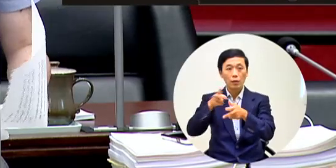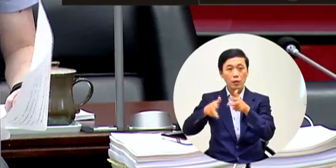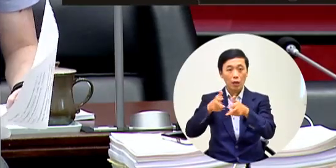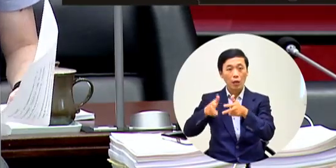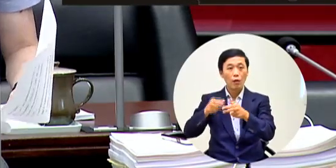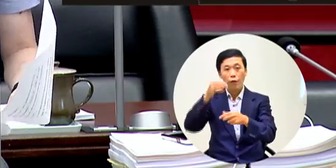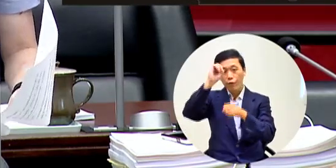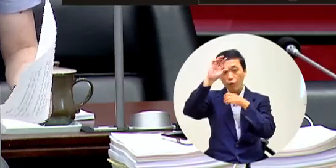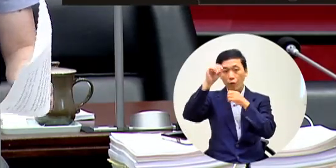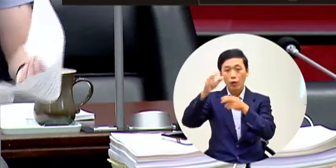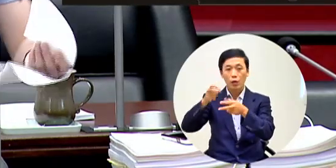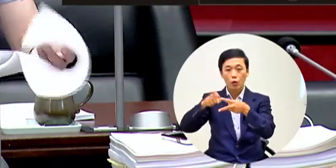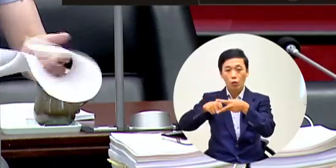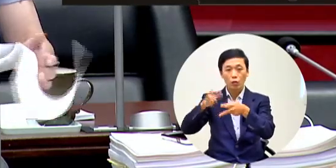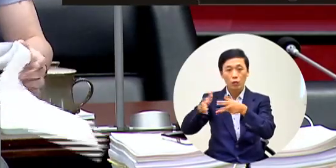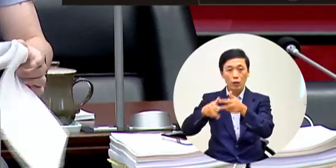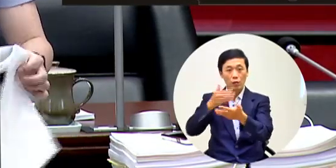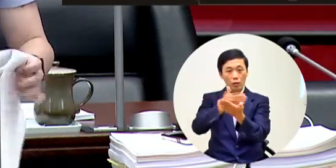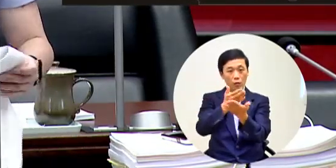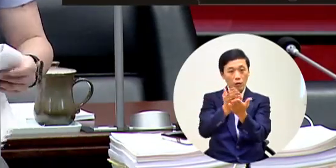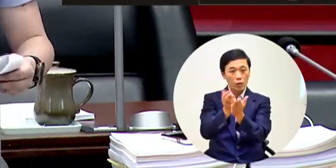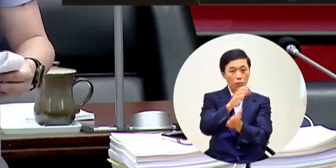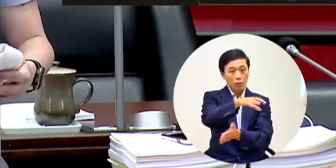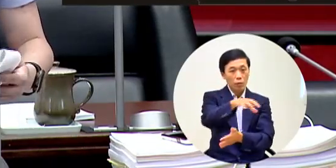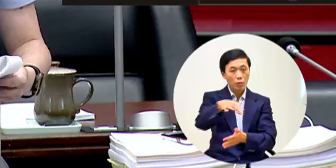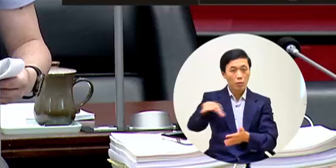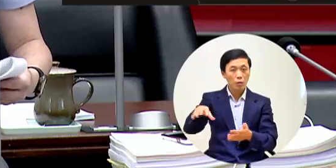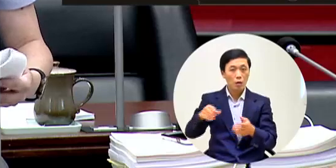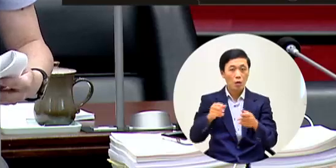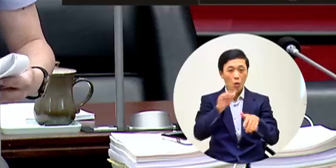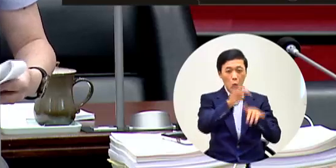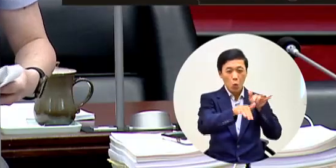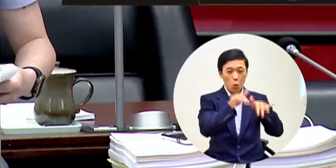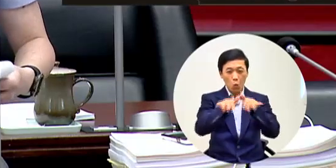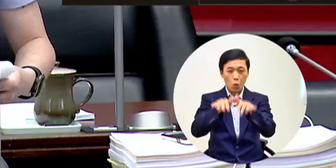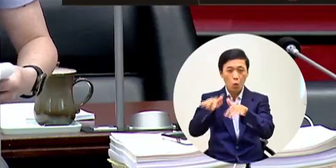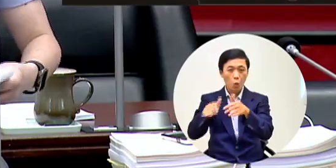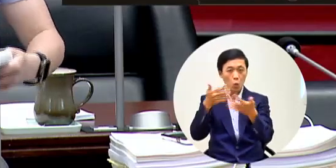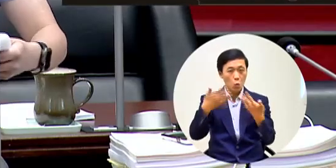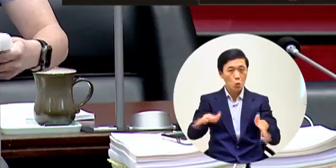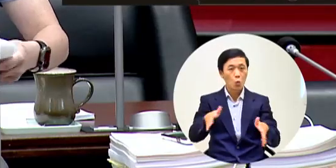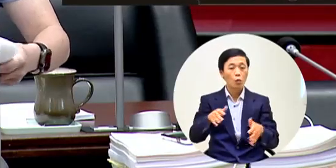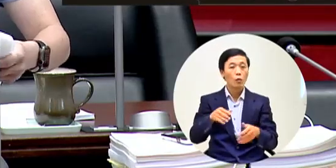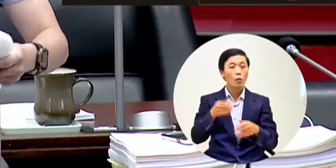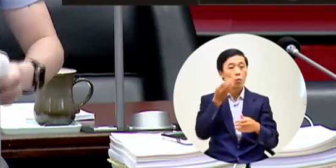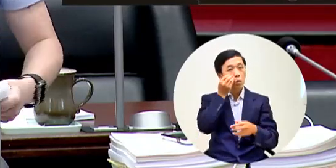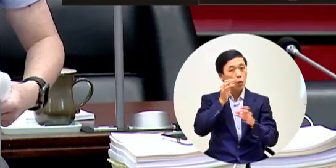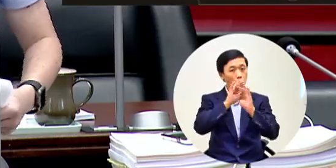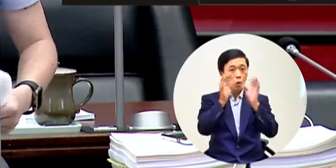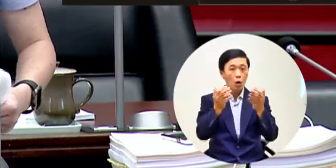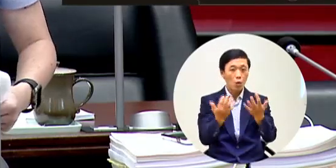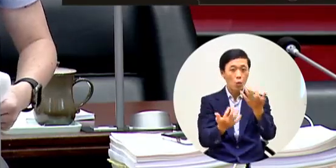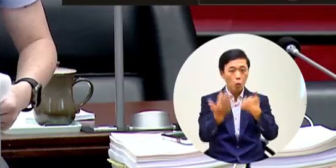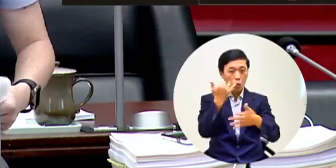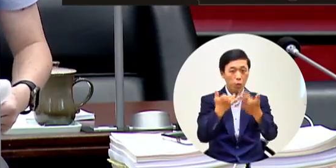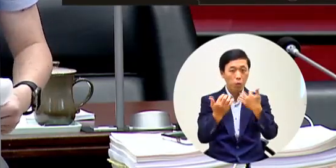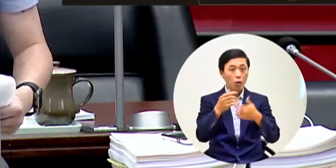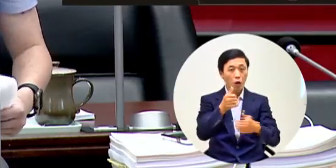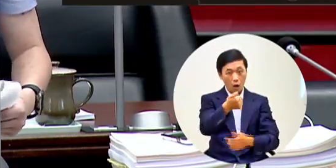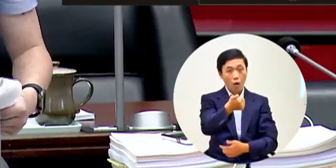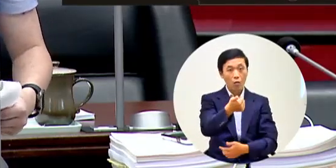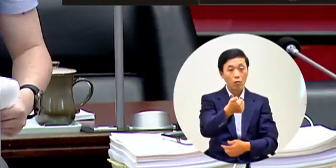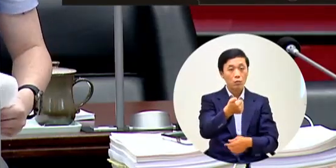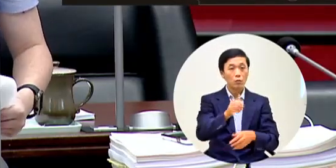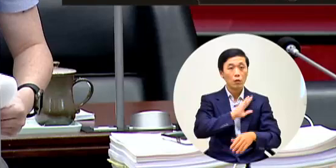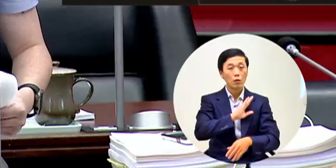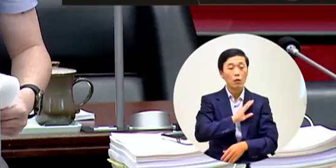等哦，这人数都是暴增的哦。我想观光人潮回流是好事啊，但是